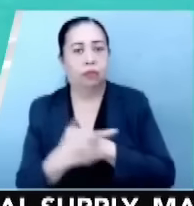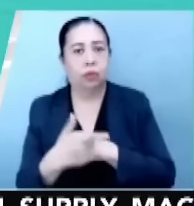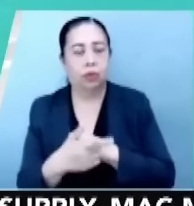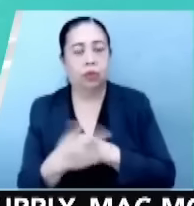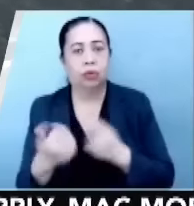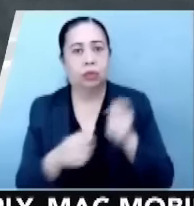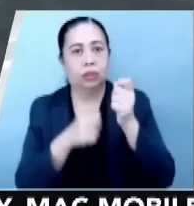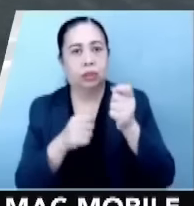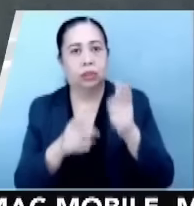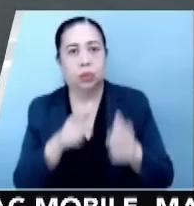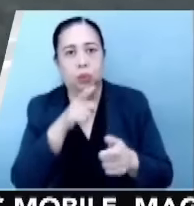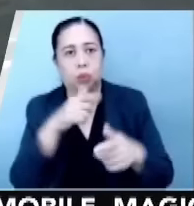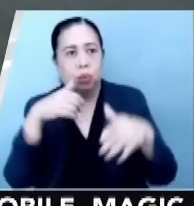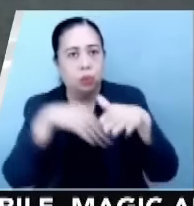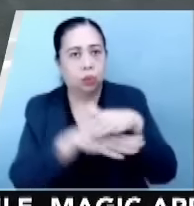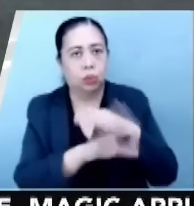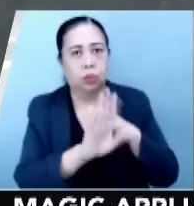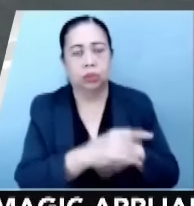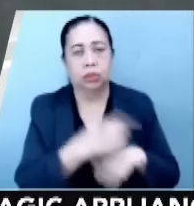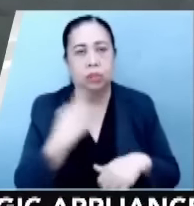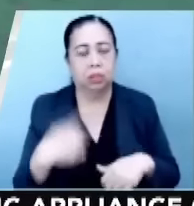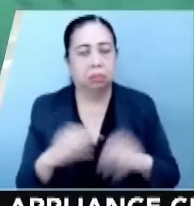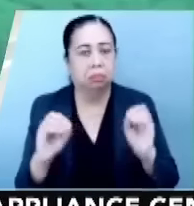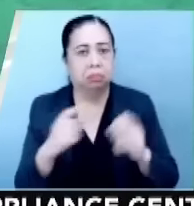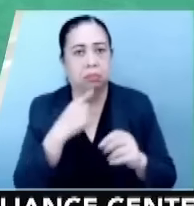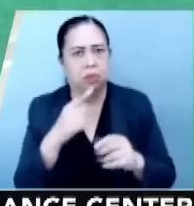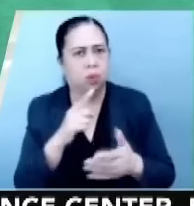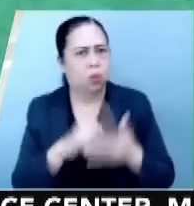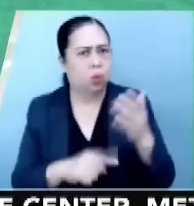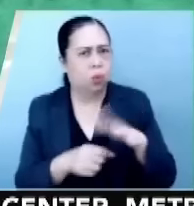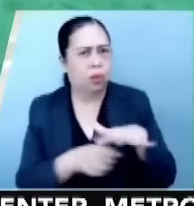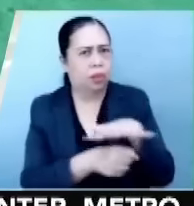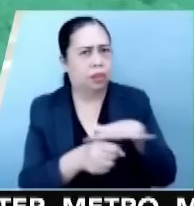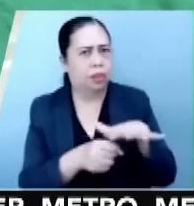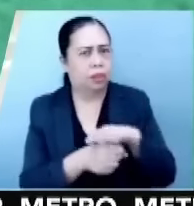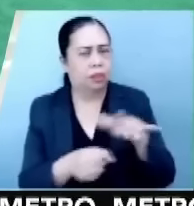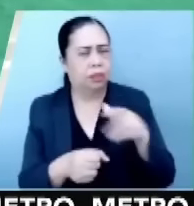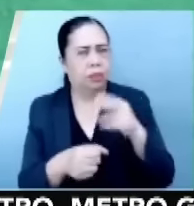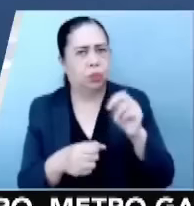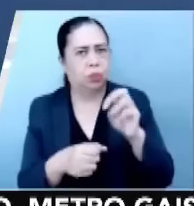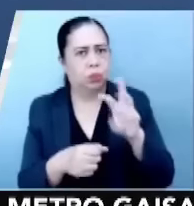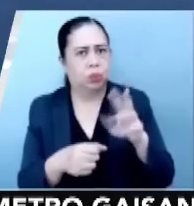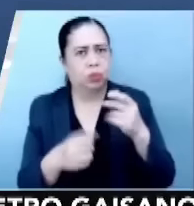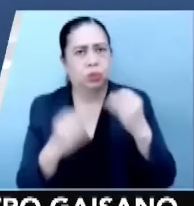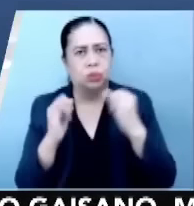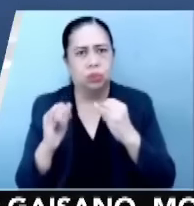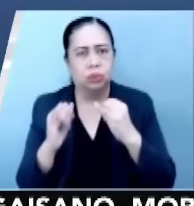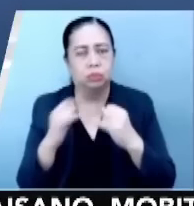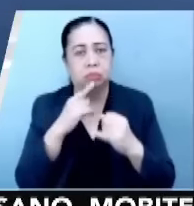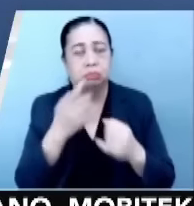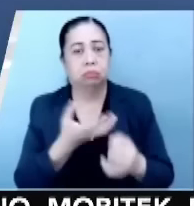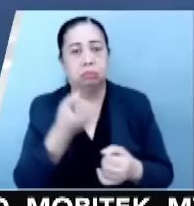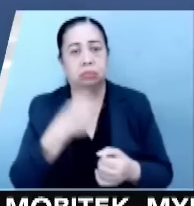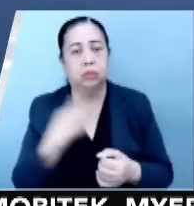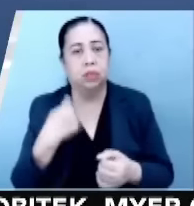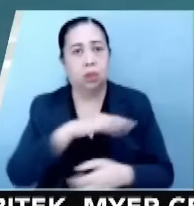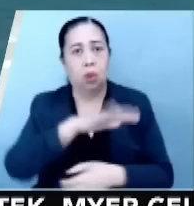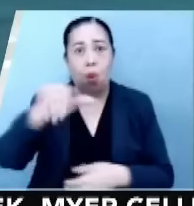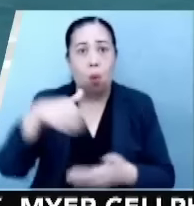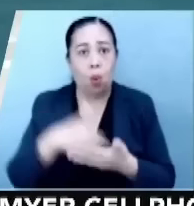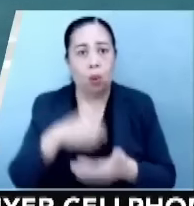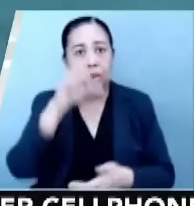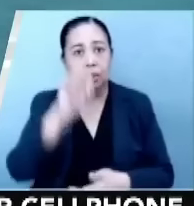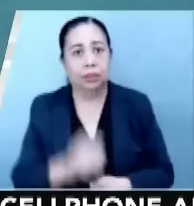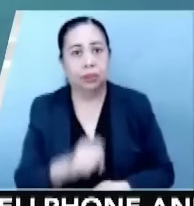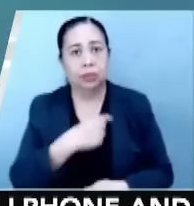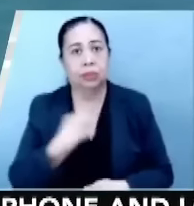ng China. Walang sinabi ang China kung ano ang sakop ng bagong direktibang yan, pero inaangkin ng China ang buong South China Sea.